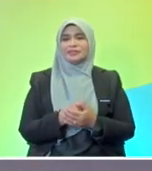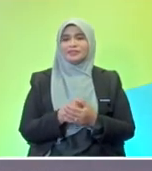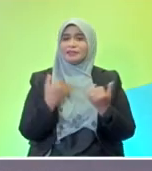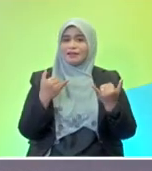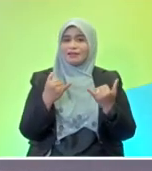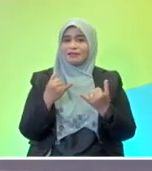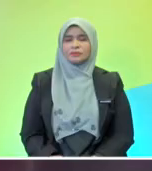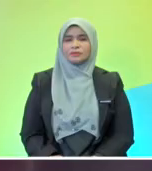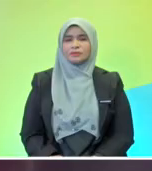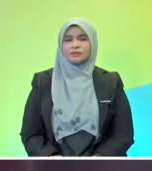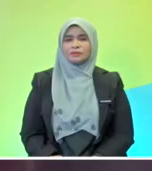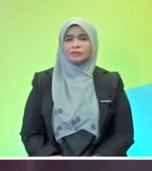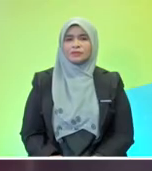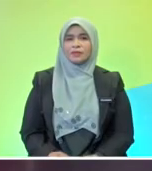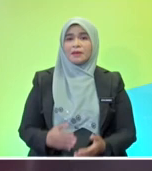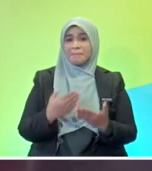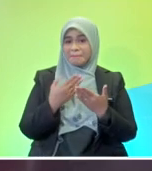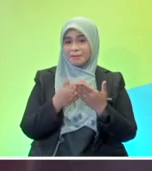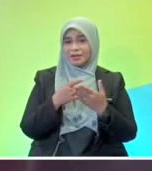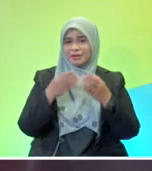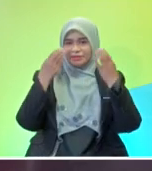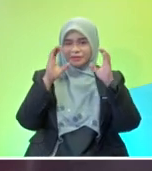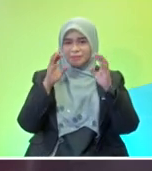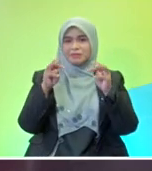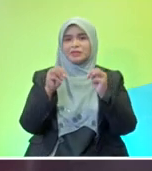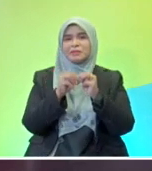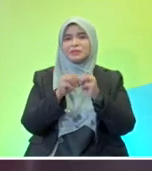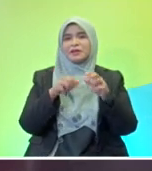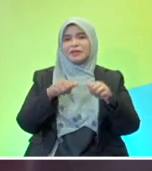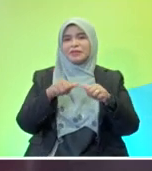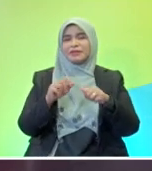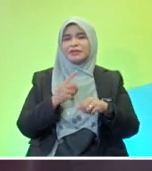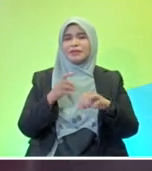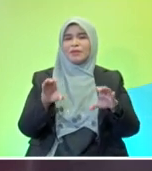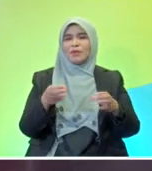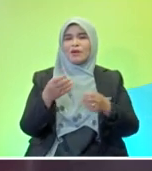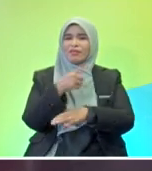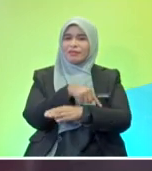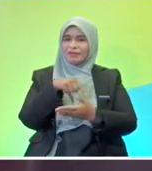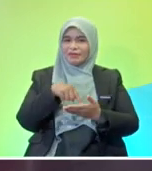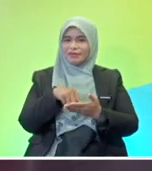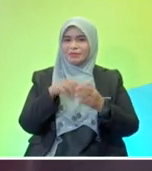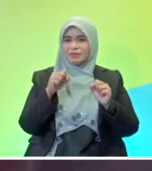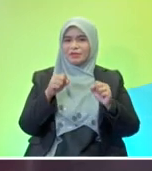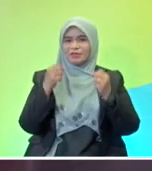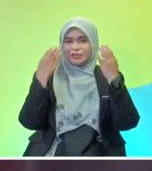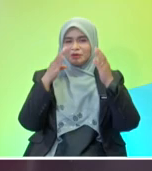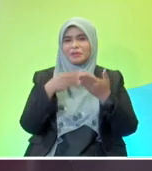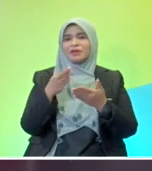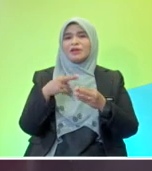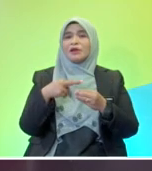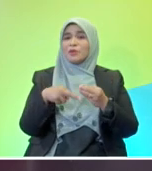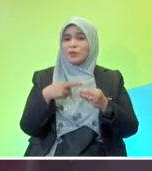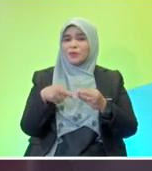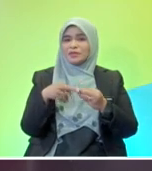pada hari ini, cikgu. Baiklah, Cikgu Syuhada. Macam-macam aktiviti kita buat hari ini. Jadi, bolehkah cikgu bagi sedikit rumusan tentang apa yang kita